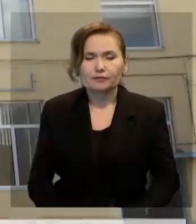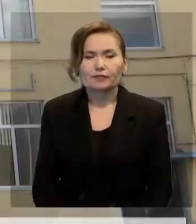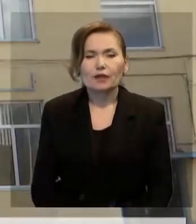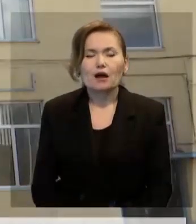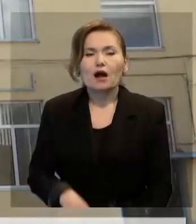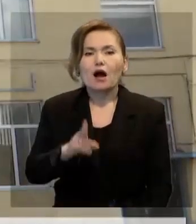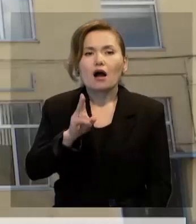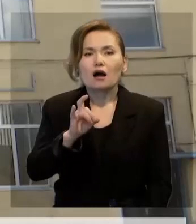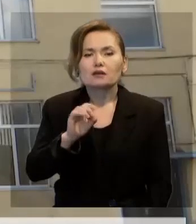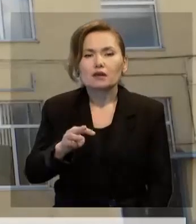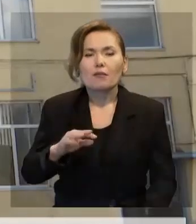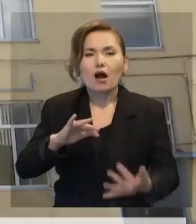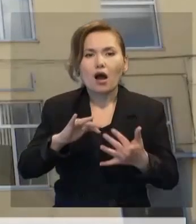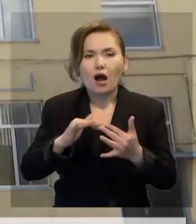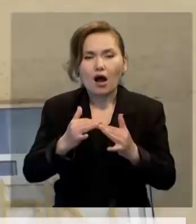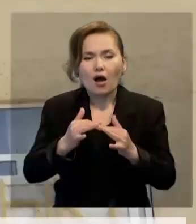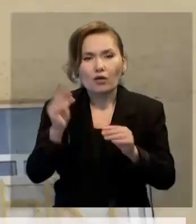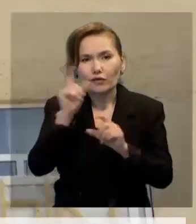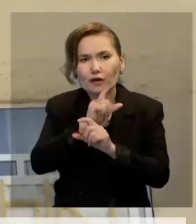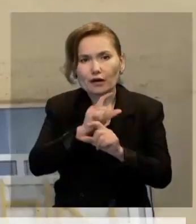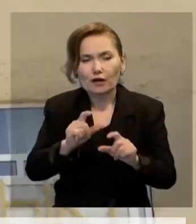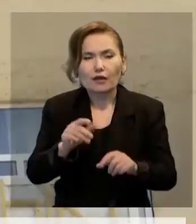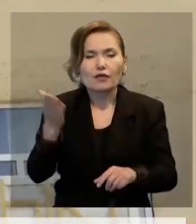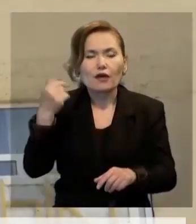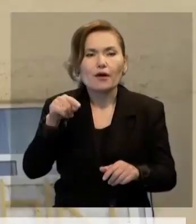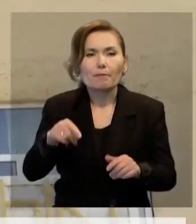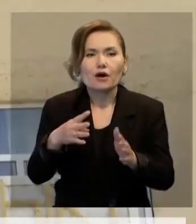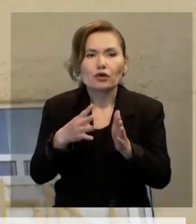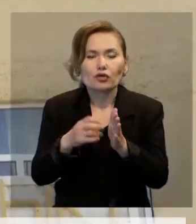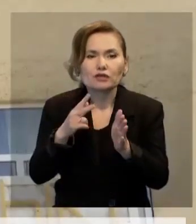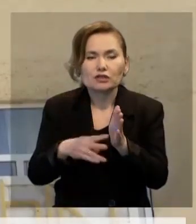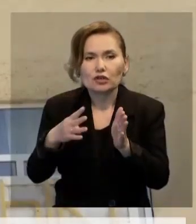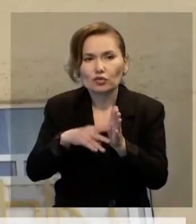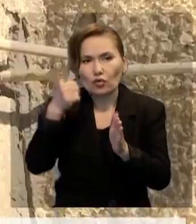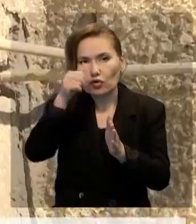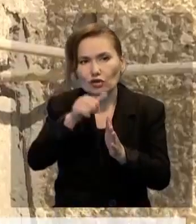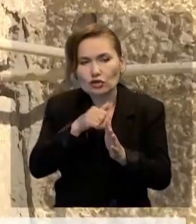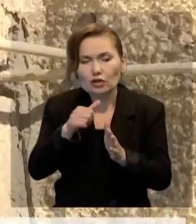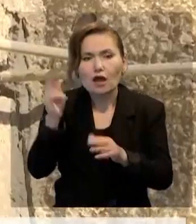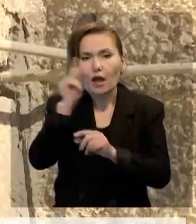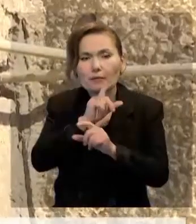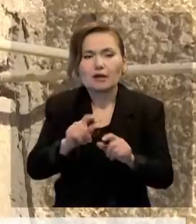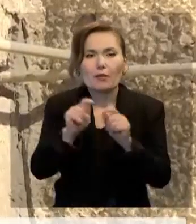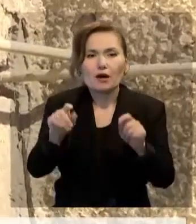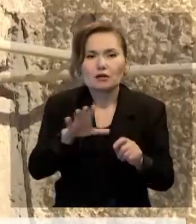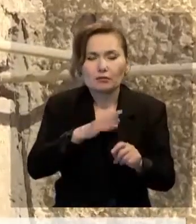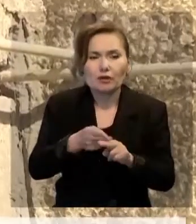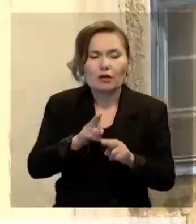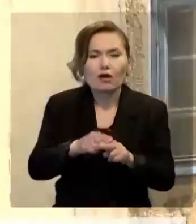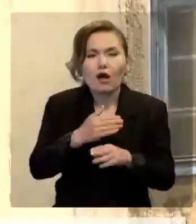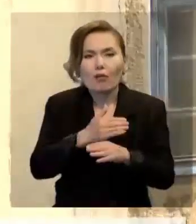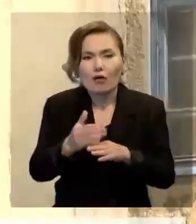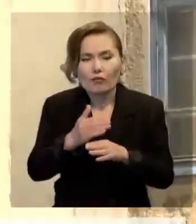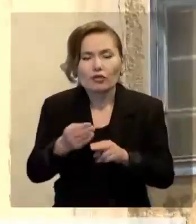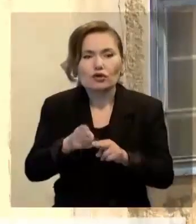Қасым ауылындағы орта мектептің іргетасы 1989 жылы қаланған. Көп кешікпей қабырғалары жарыла бастайды. Себебі әу баста құрылыс орны